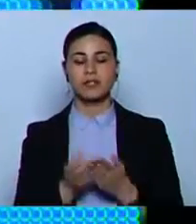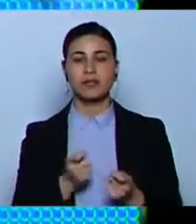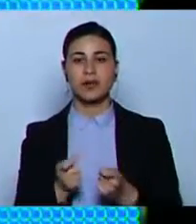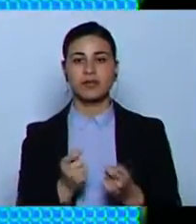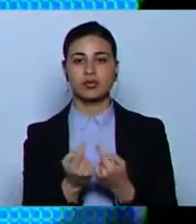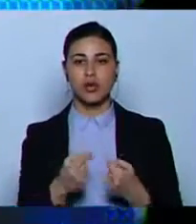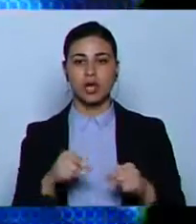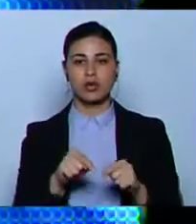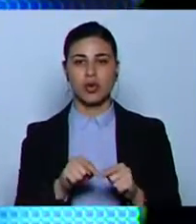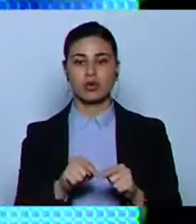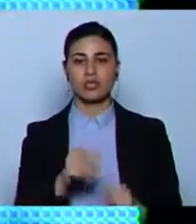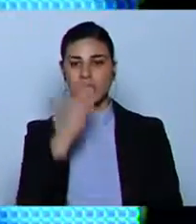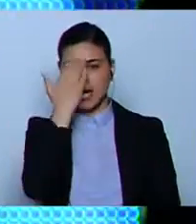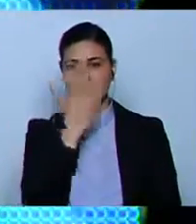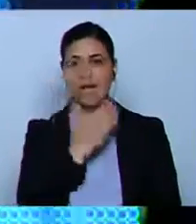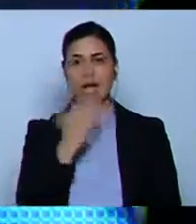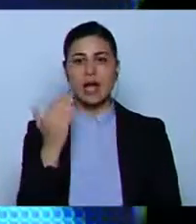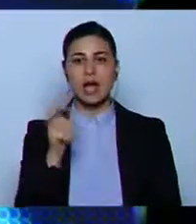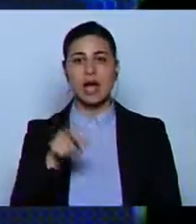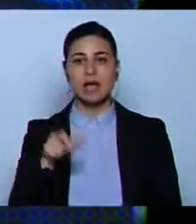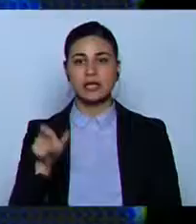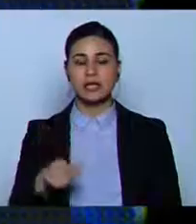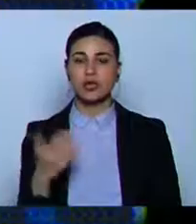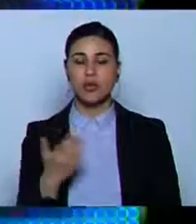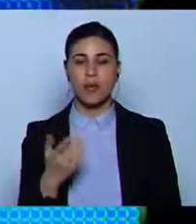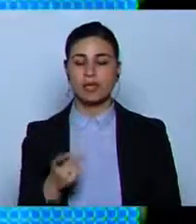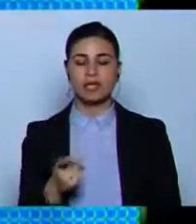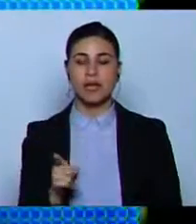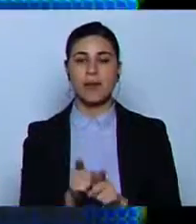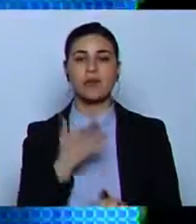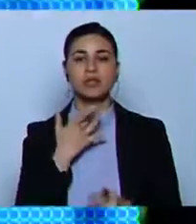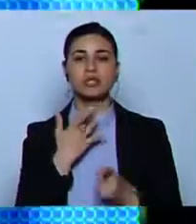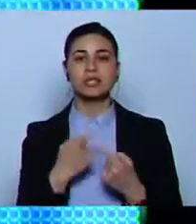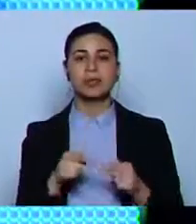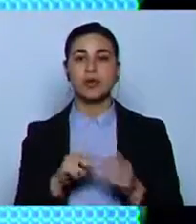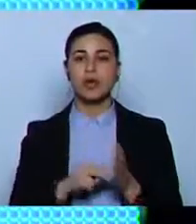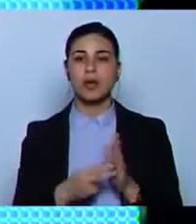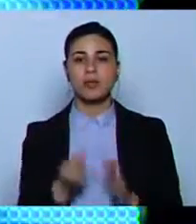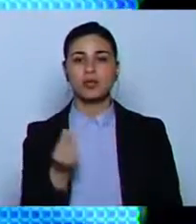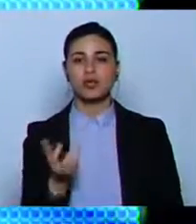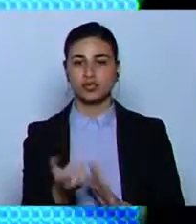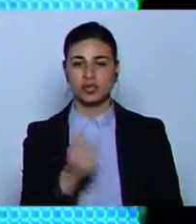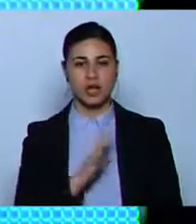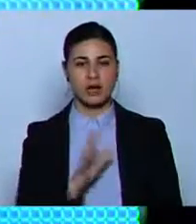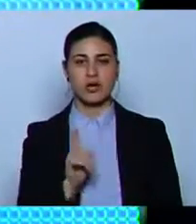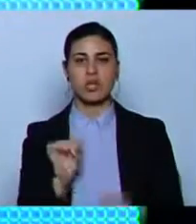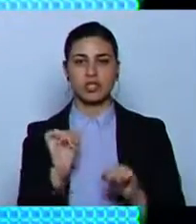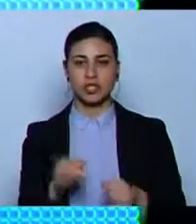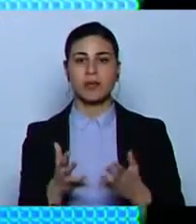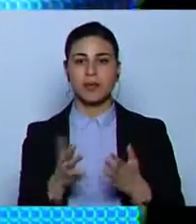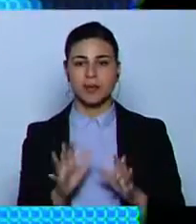თვითმართველობის ორგანოებში ხალხი, რომლებიც არ მიუდგა მუნიციპალურ ბიუჯეტს, რაც შეიძლება